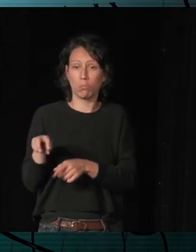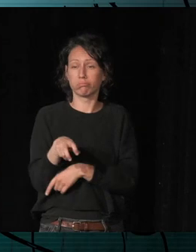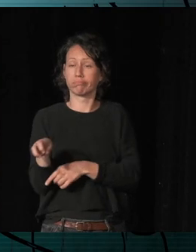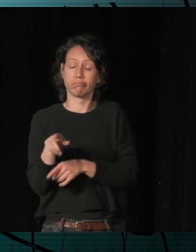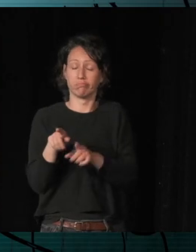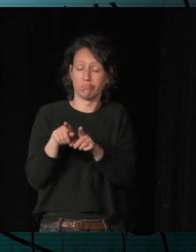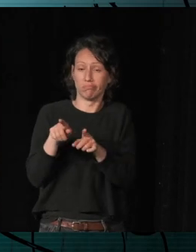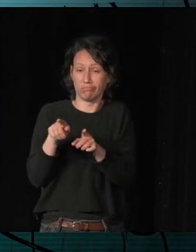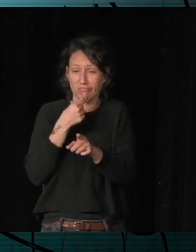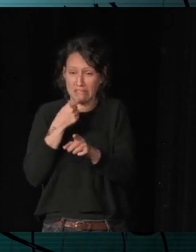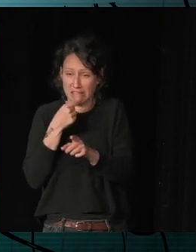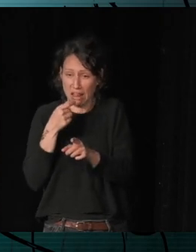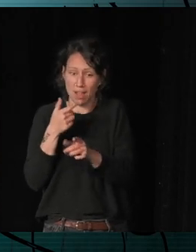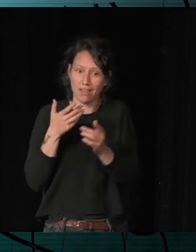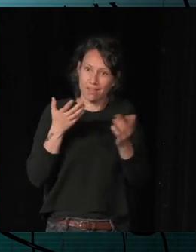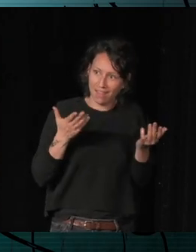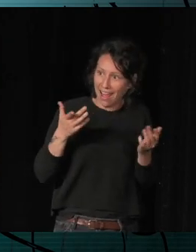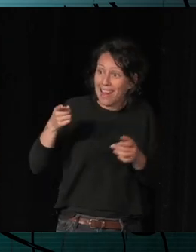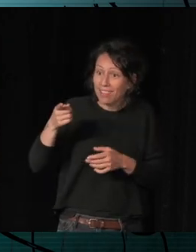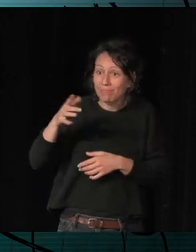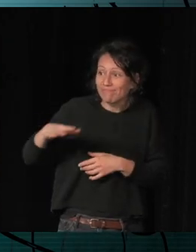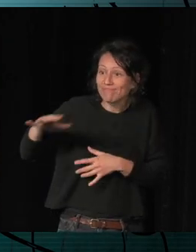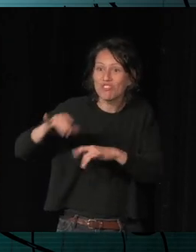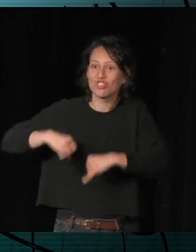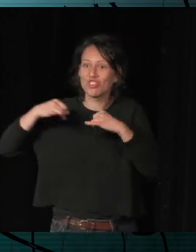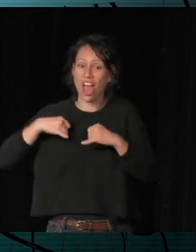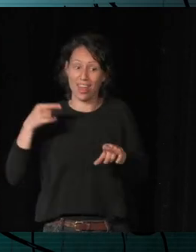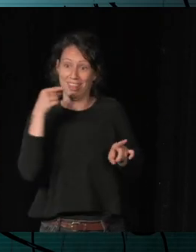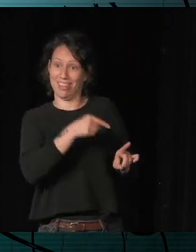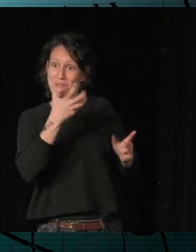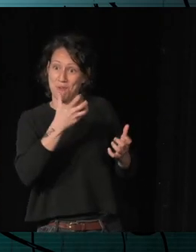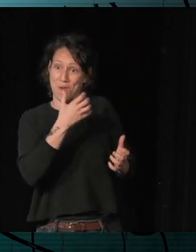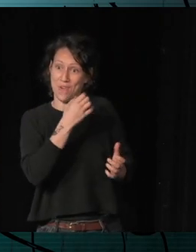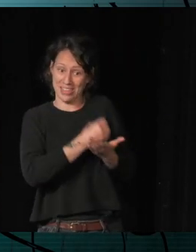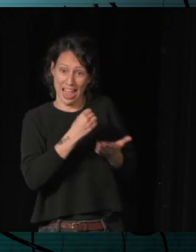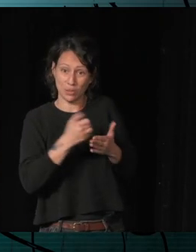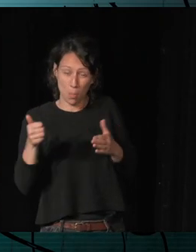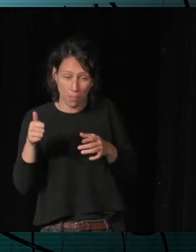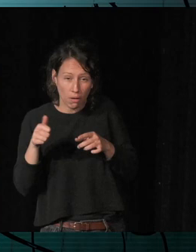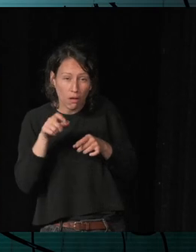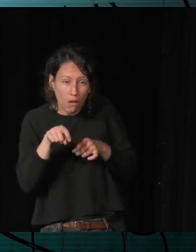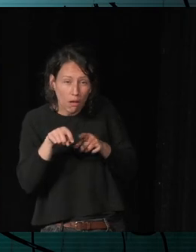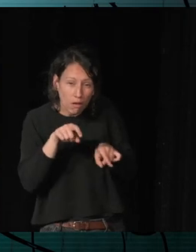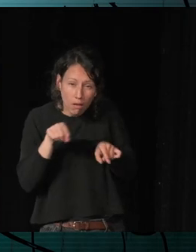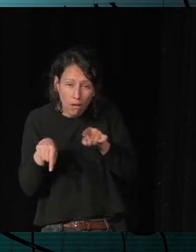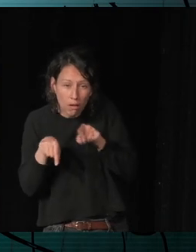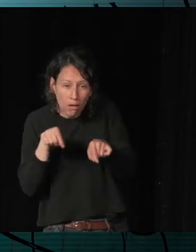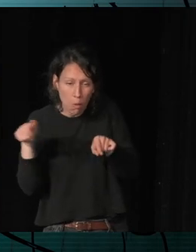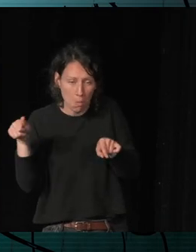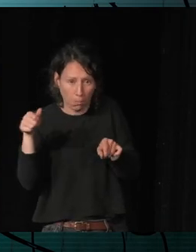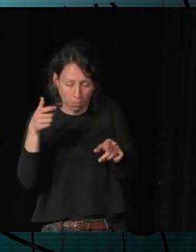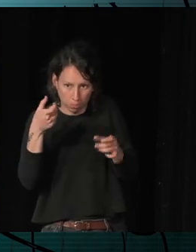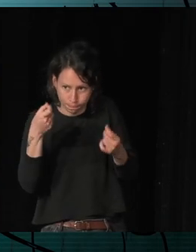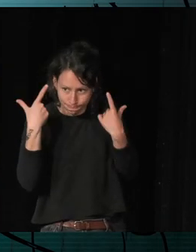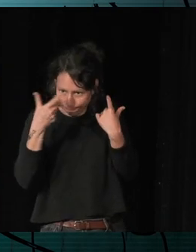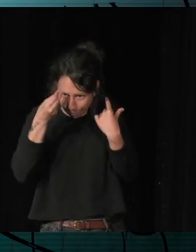arrive et là du coup les jeunes qui arrivent sur le clavier et qui essayent de se déplacer qui commence à appuyer ils comprennent même pas comment on se déplace